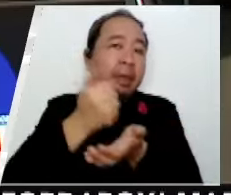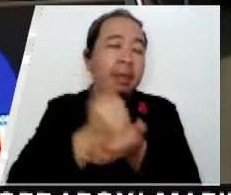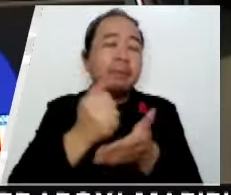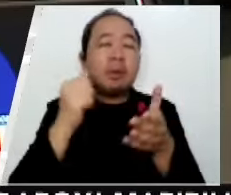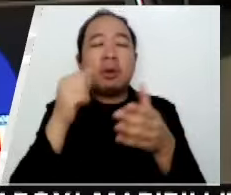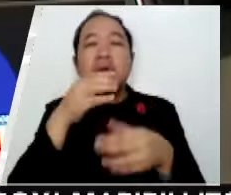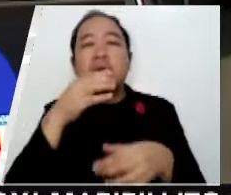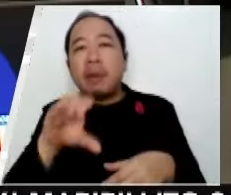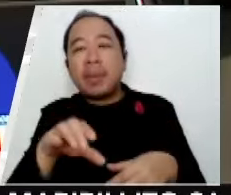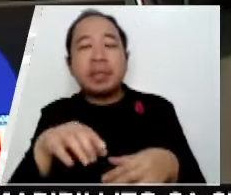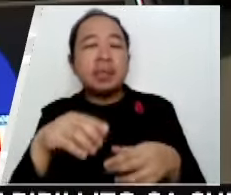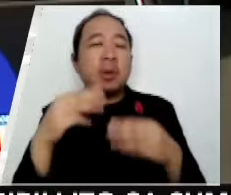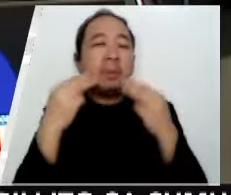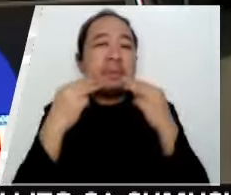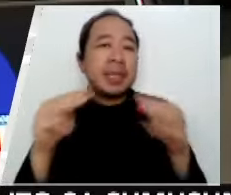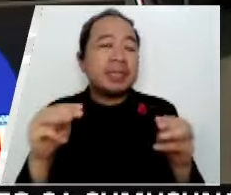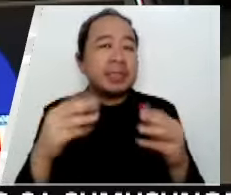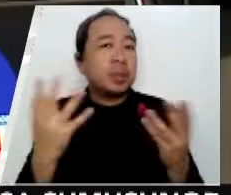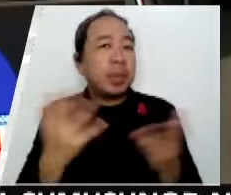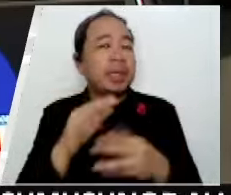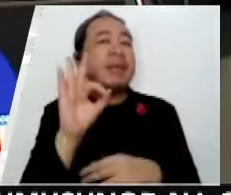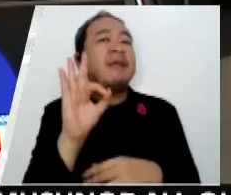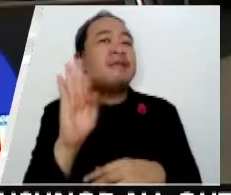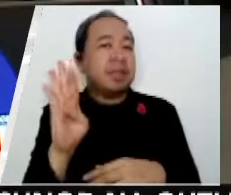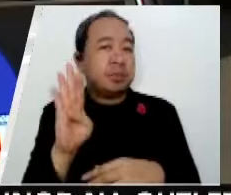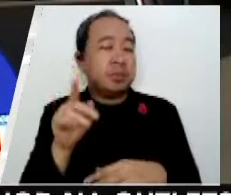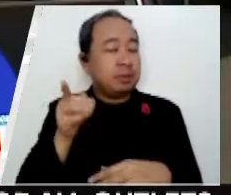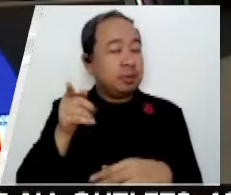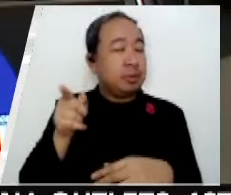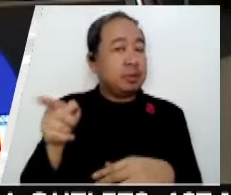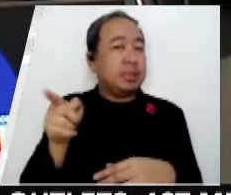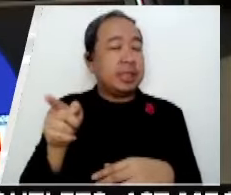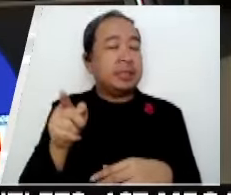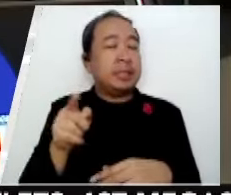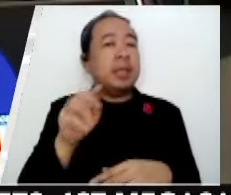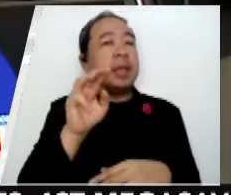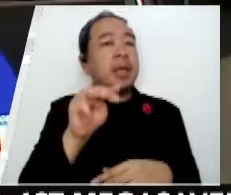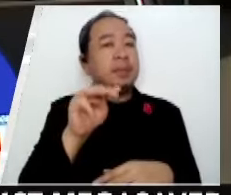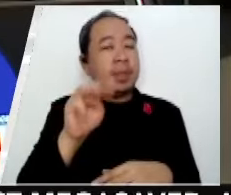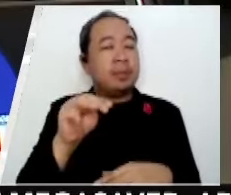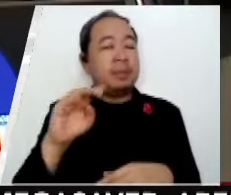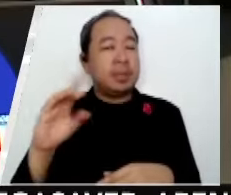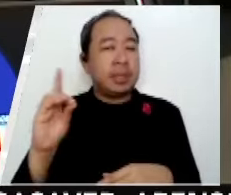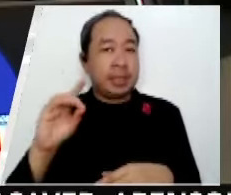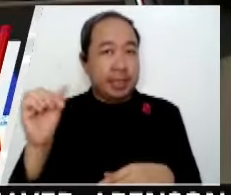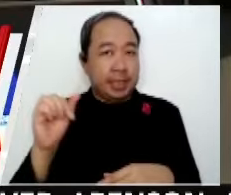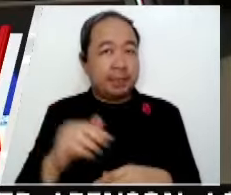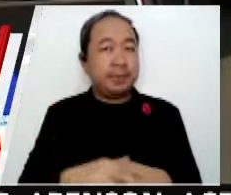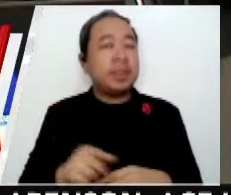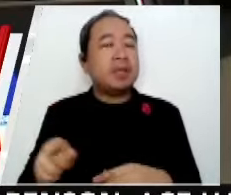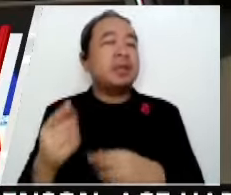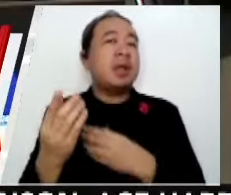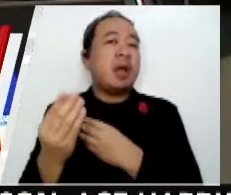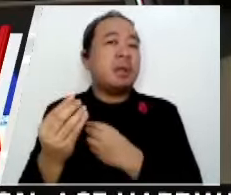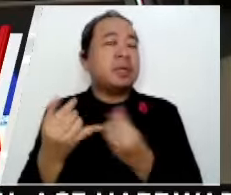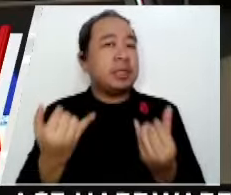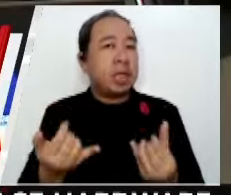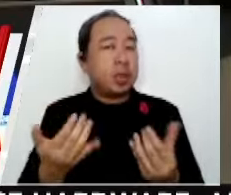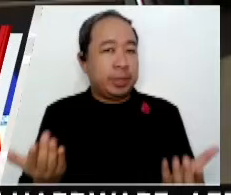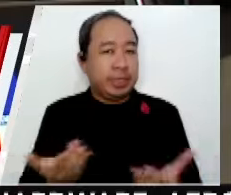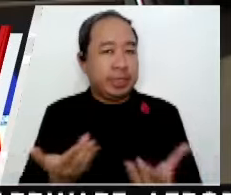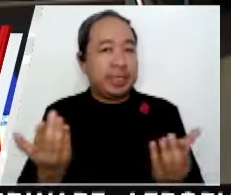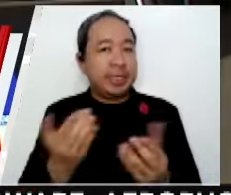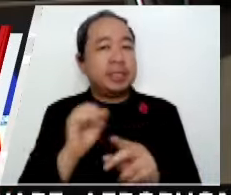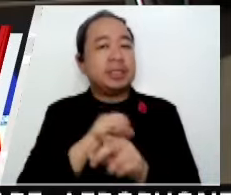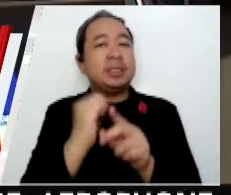mensahe sa Facebook page ng MMDA. At yan po ang pinakasariyang balita mula rito sa Situation Room ng